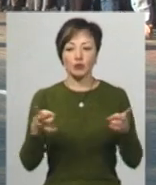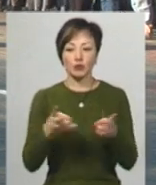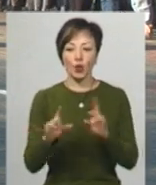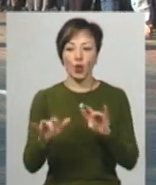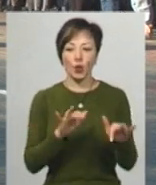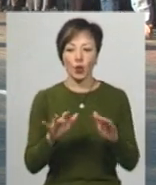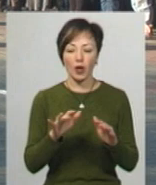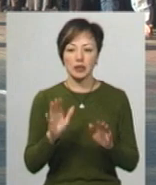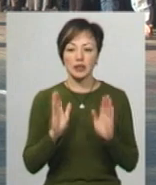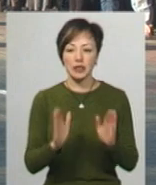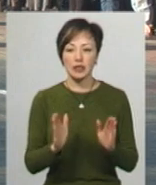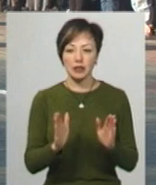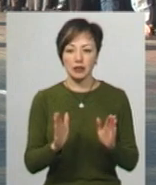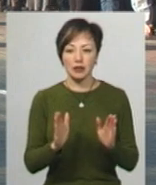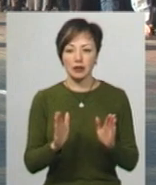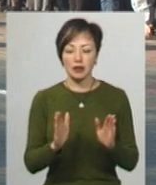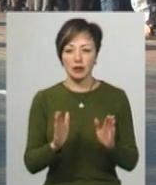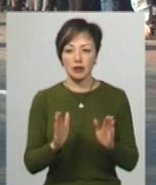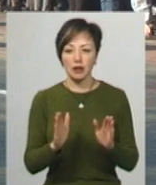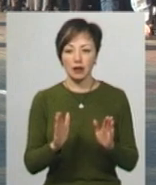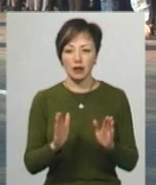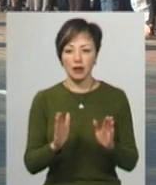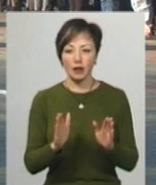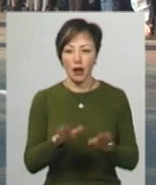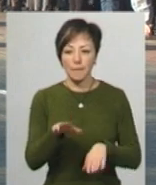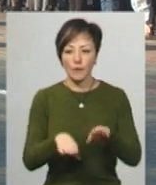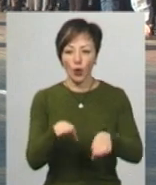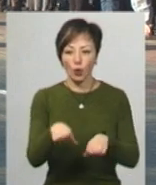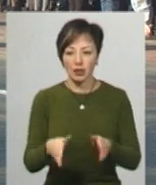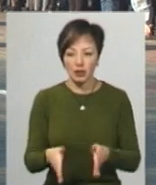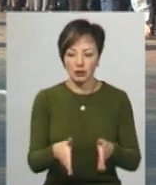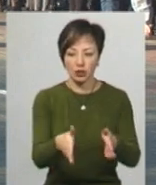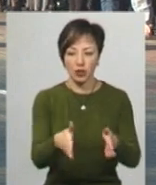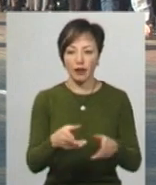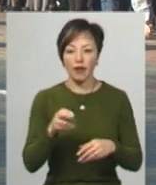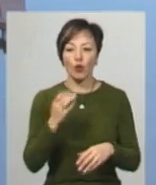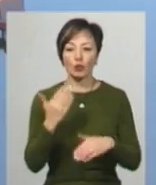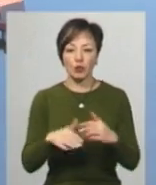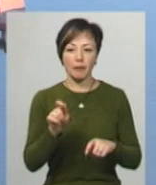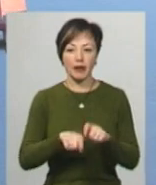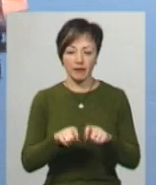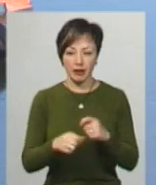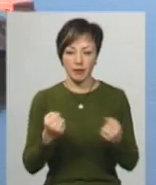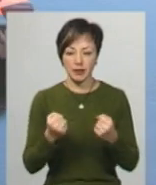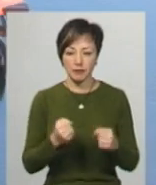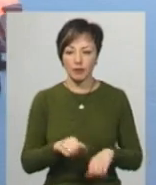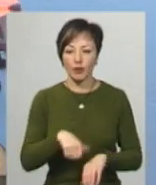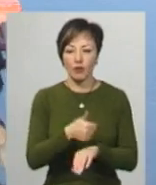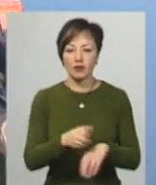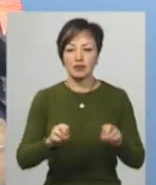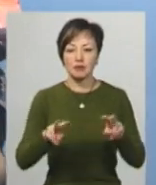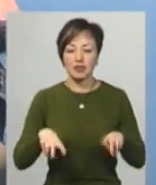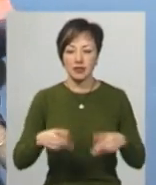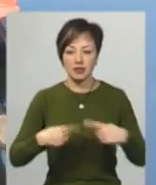тільки по льодових переправах або по протоптаних стежках, там, де лід вже перевірено на міцність. Головний спеціаліст відділу